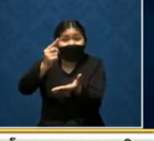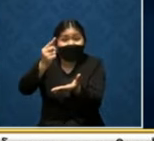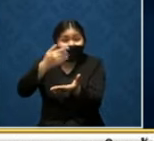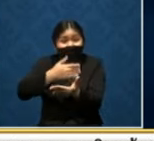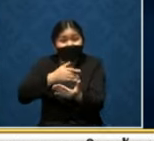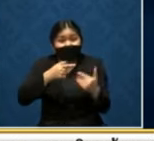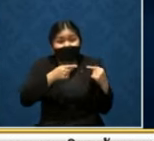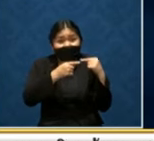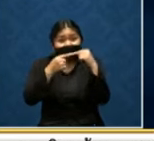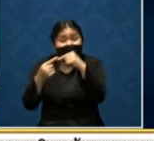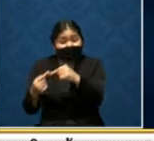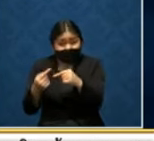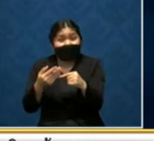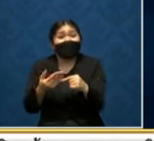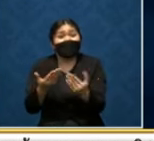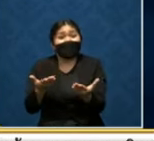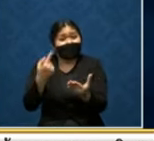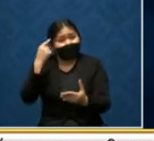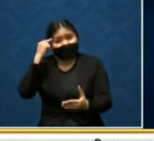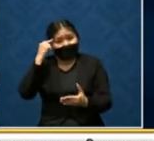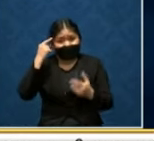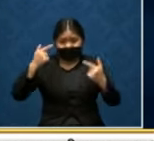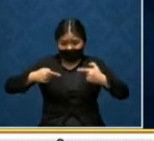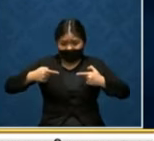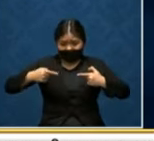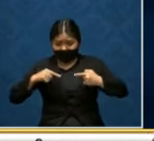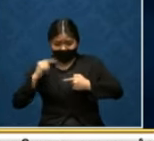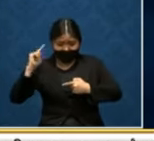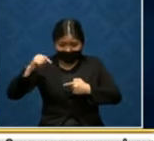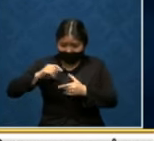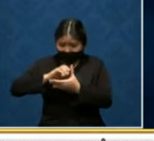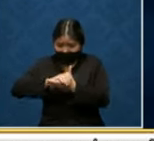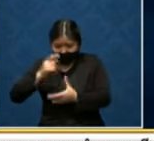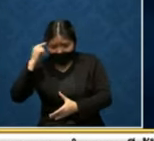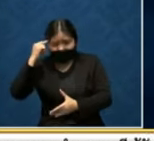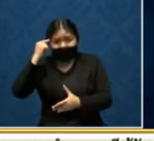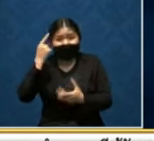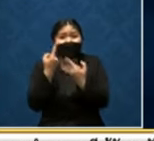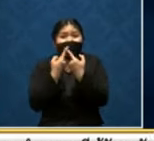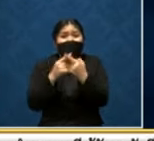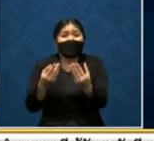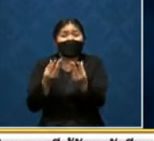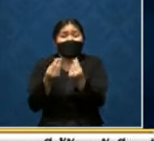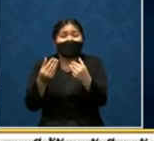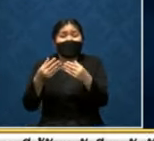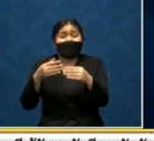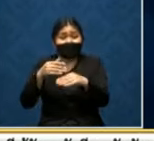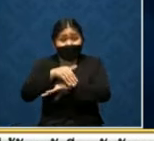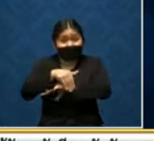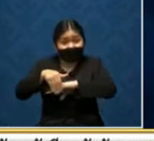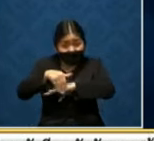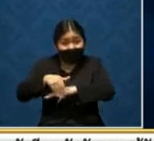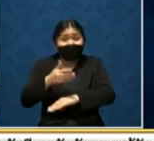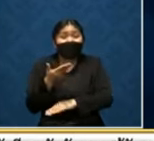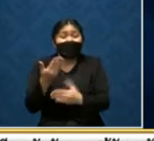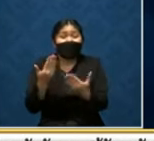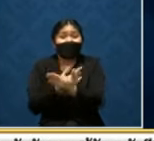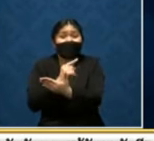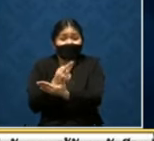รบกวนบัญชีนี้ไม่รู้ทะเลาะกับเมียหรือยังไงแต่ขอเปลี่ยนบัญชีกลางคันแต่สุดท้ายเนื้อหาใจความก็คือว่า